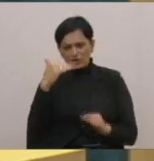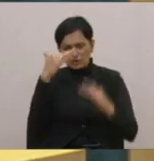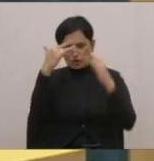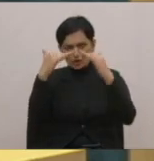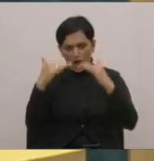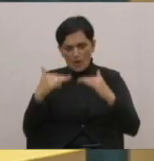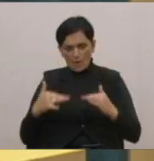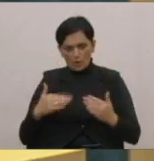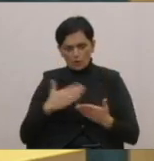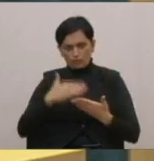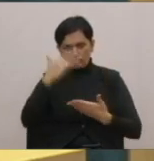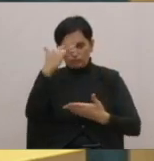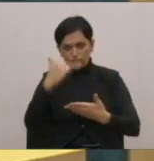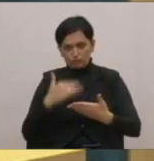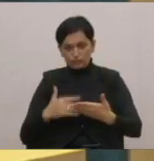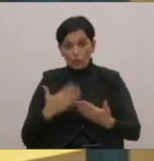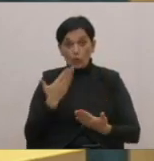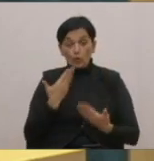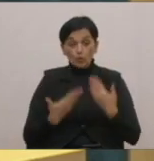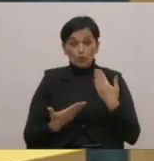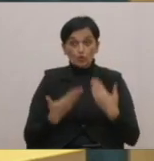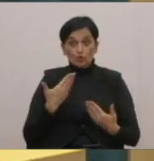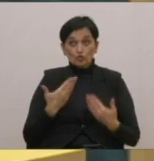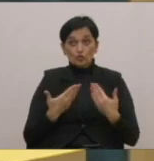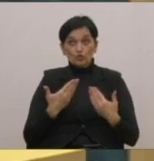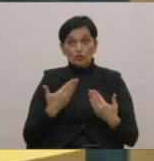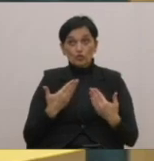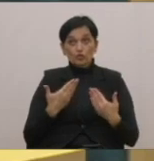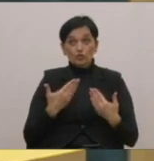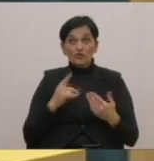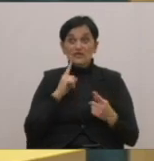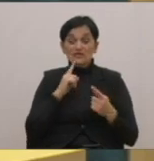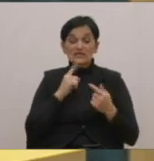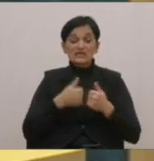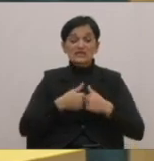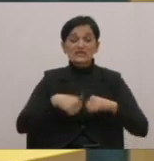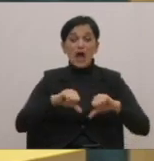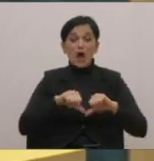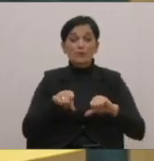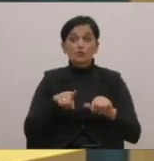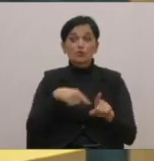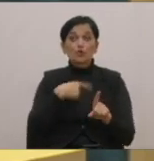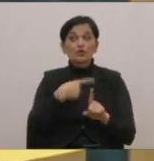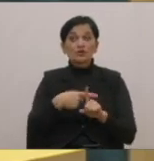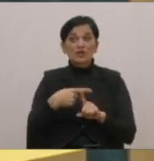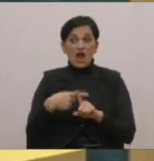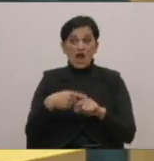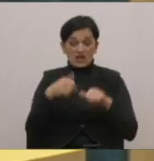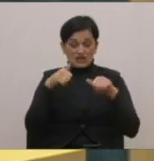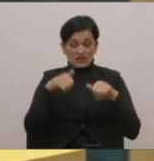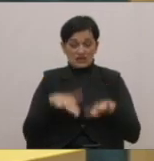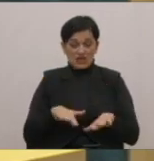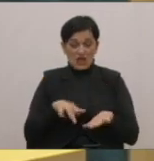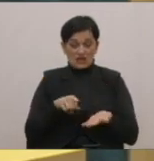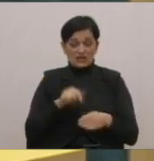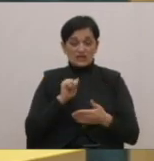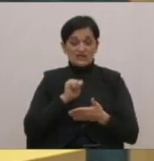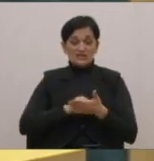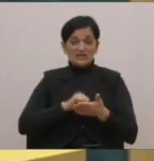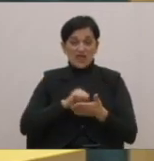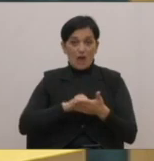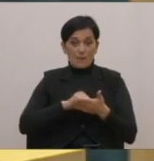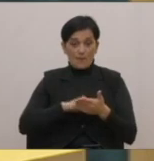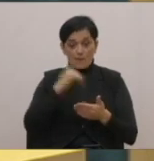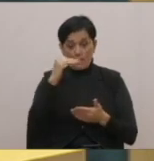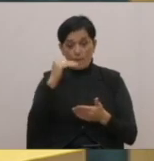ხო? თუ კი საბჭო დადებით გადაწყვეტილებას ამ კრიტერიუმების საფუძველზე